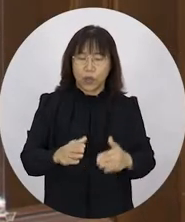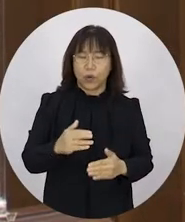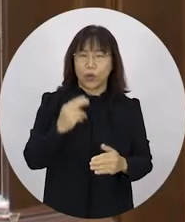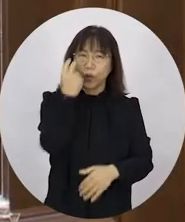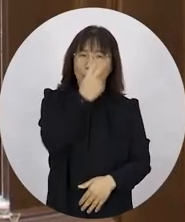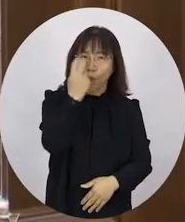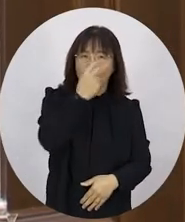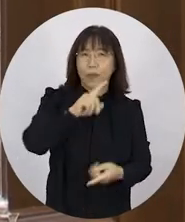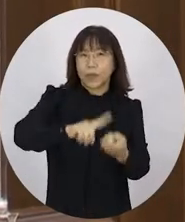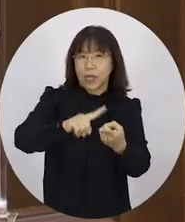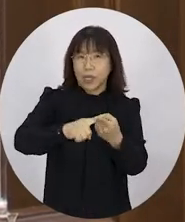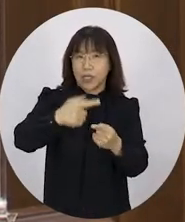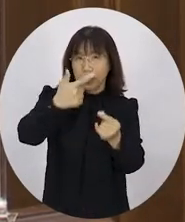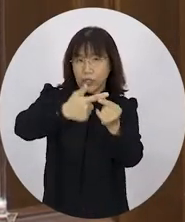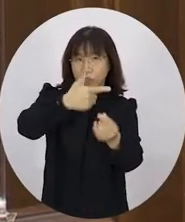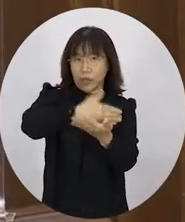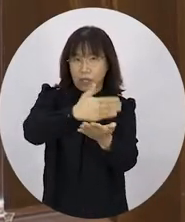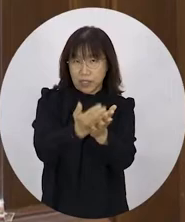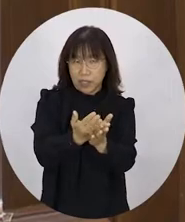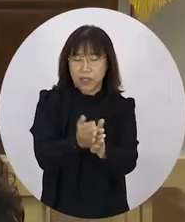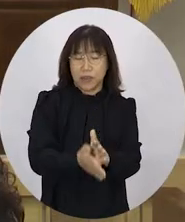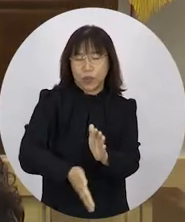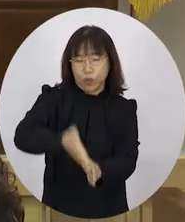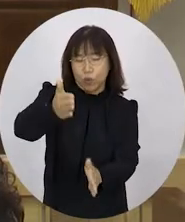등 6건의 안건이 처리됐으며,